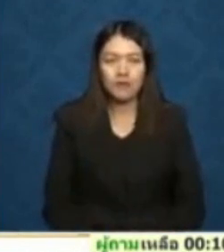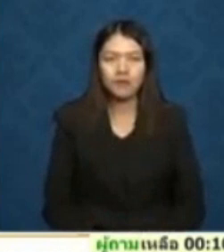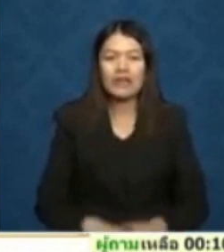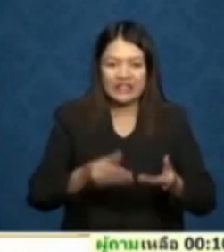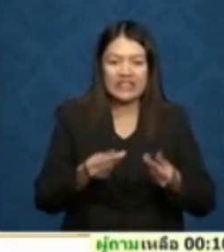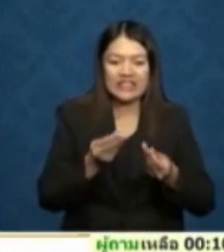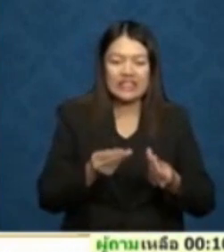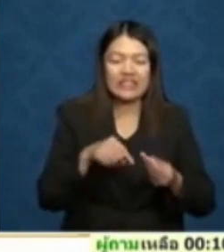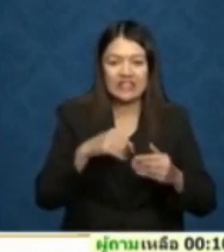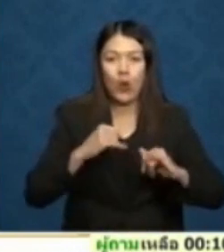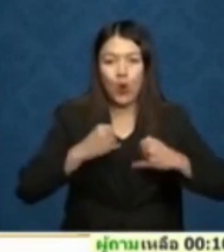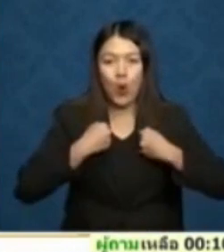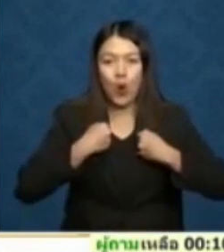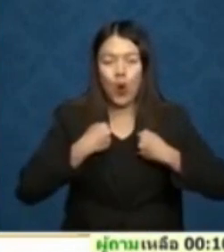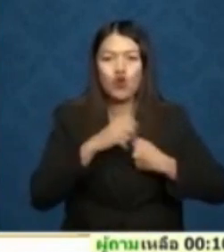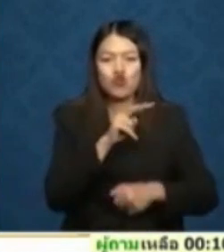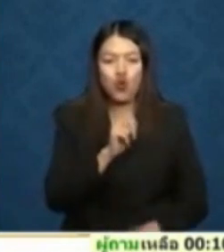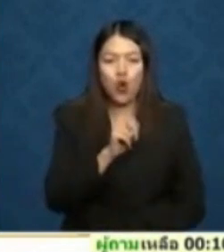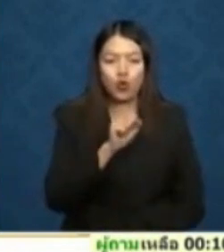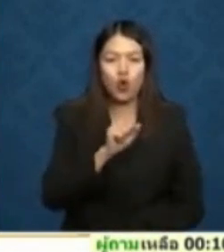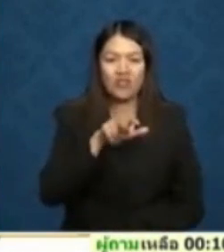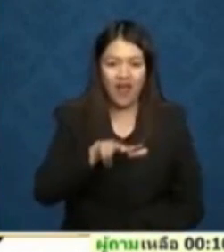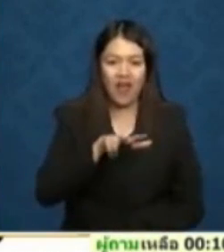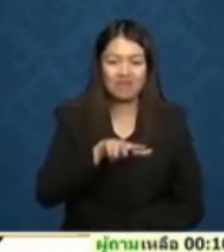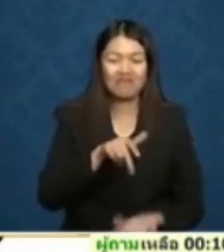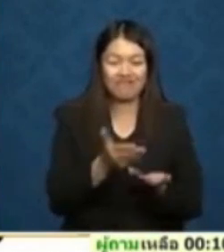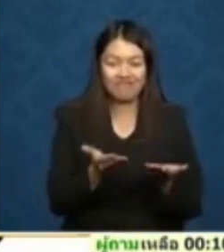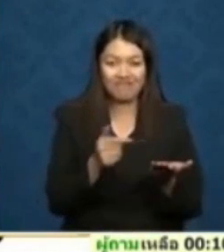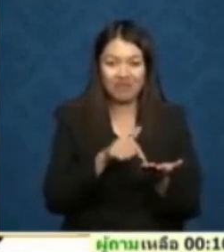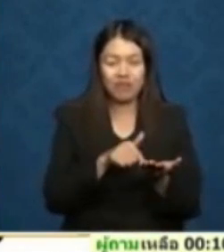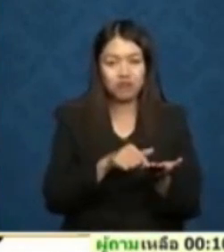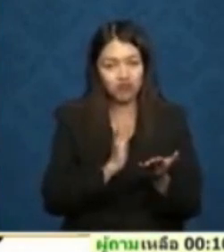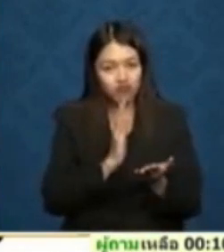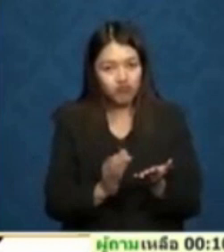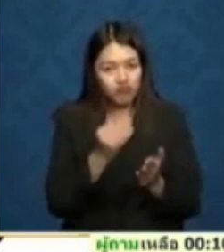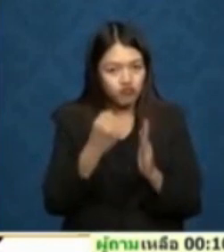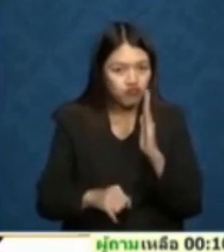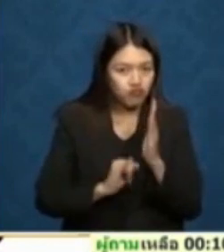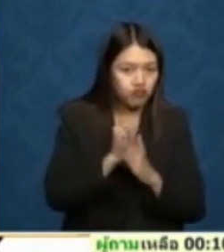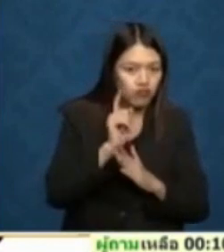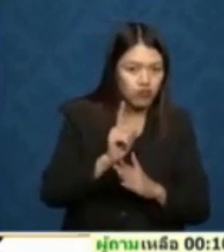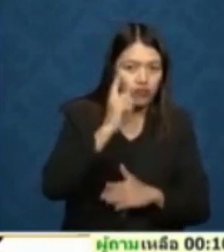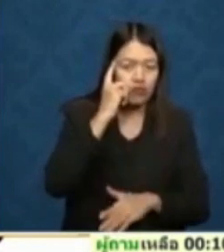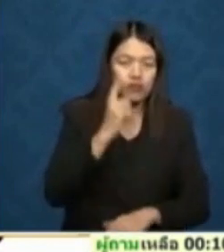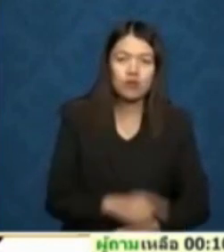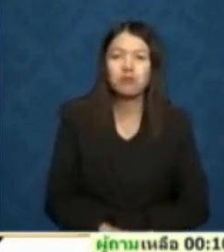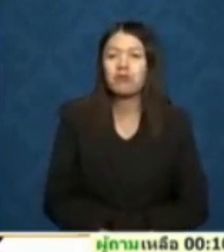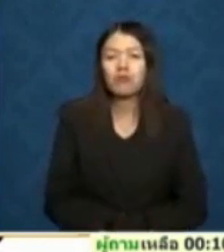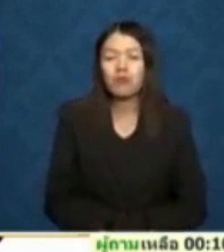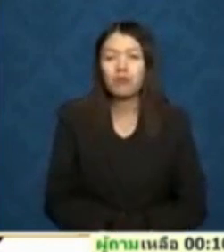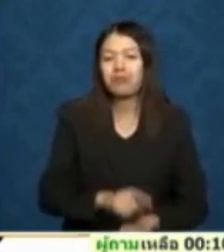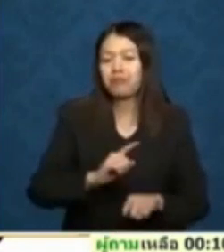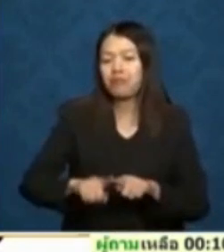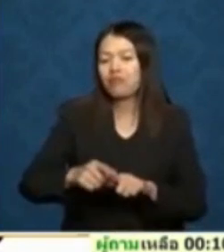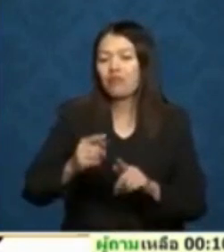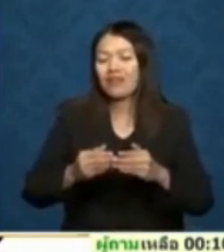ในกรณีว่านศ.3ฉบับดังกล่าวออกโดยชอบหรือไม่รวมไปถึงกรณีอื่นๆนะครับเช่นการประกาศขาย